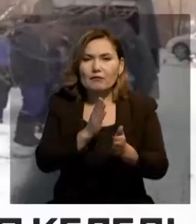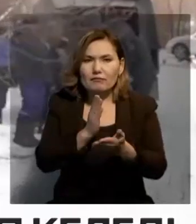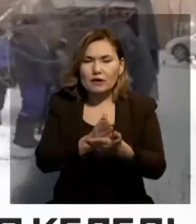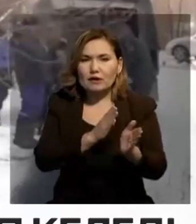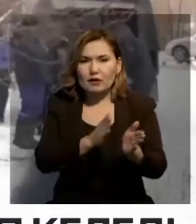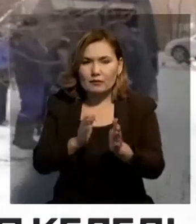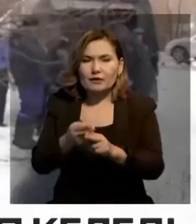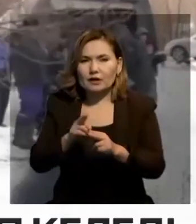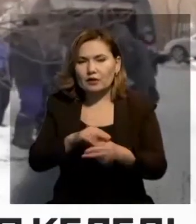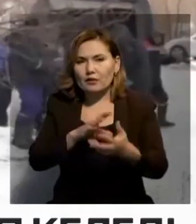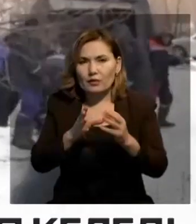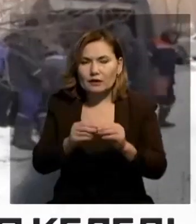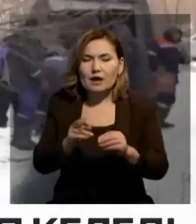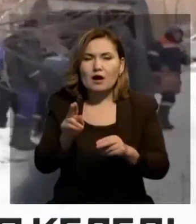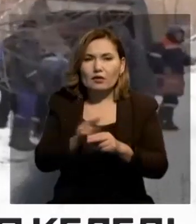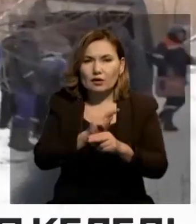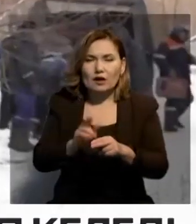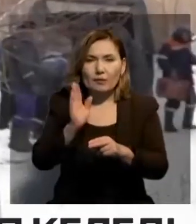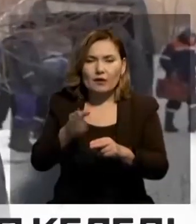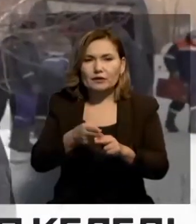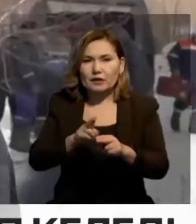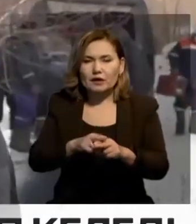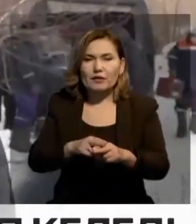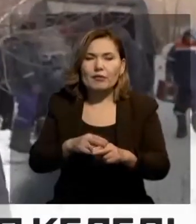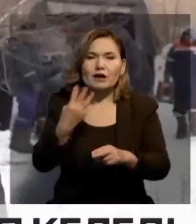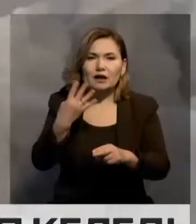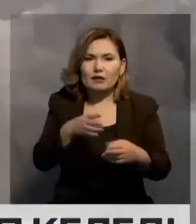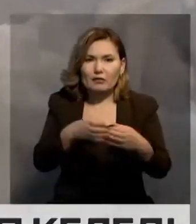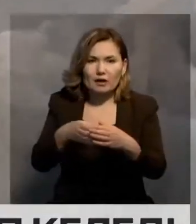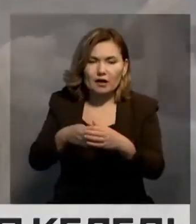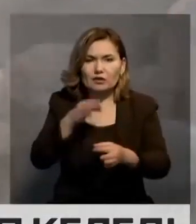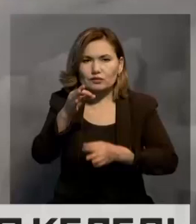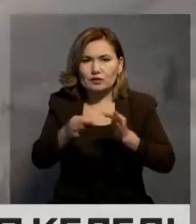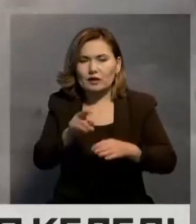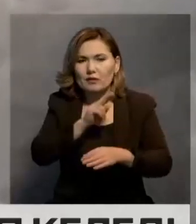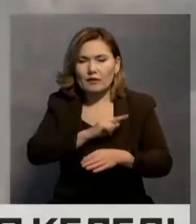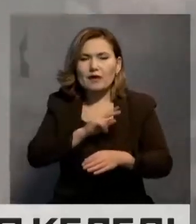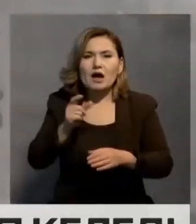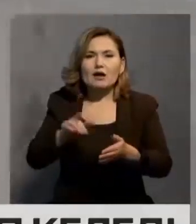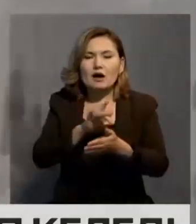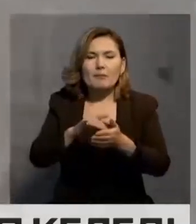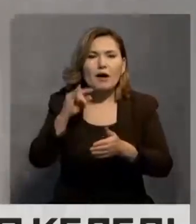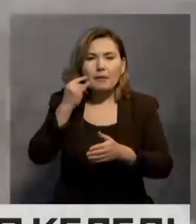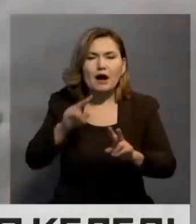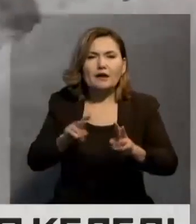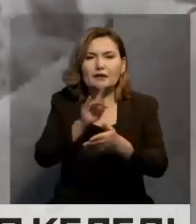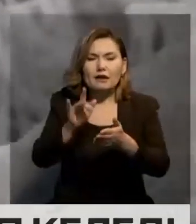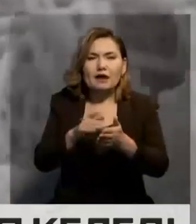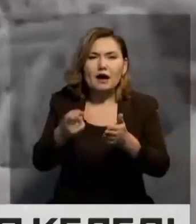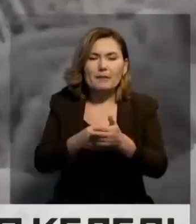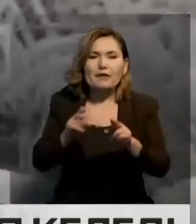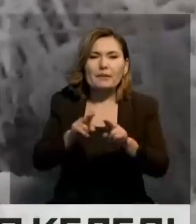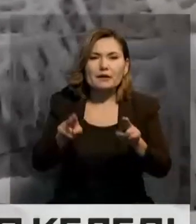жерлерде циркуляция болмай тұр. Апатты жоюға 40 бригада жұмылдырылды. Екібастұзға Павлодар, Астана, Қарағанды,